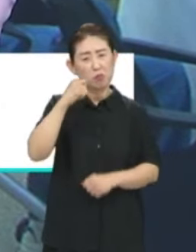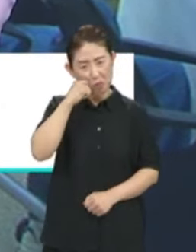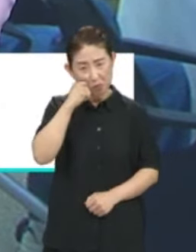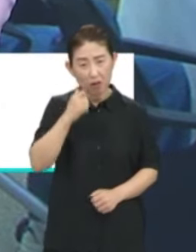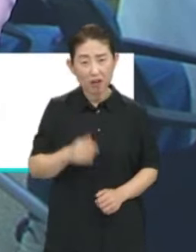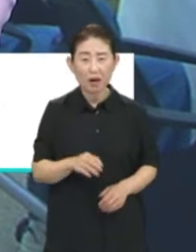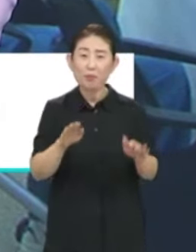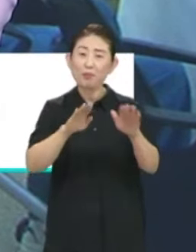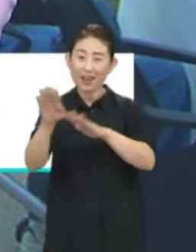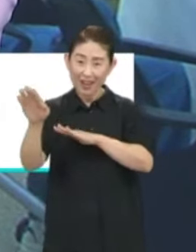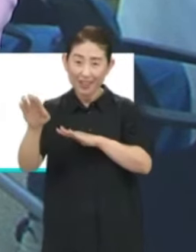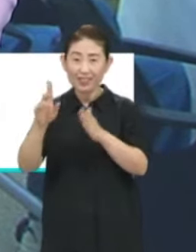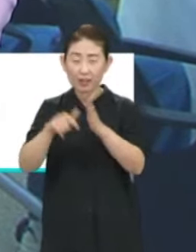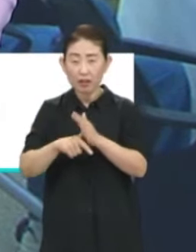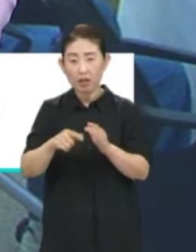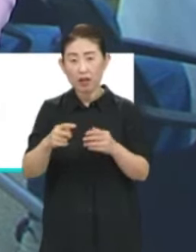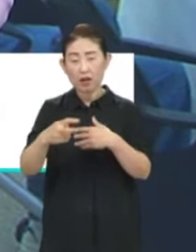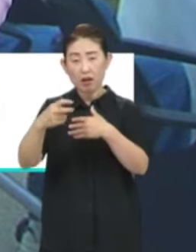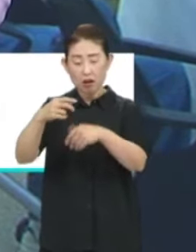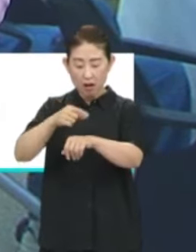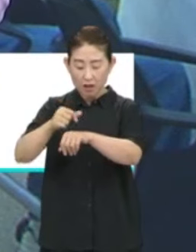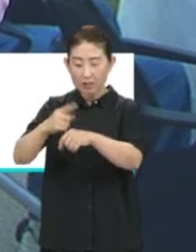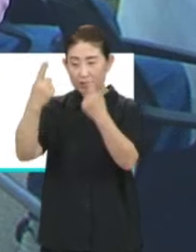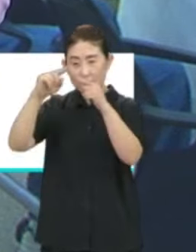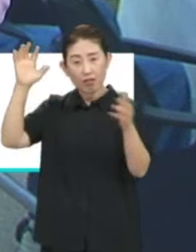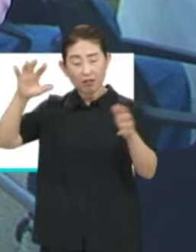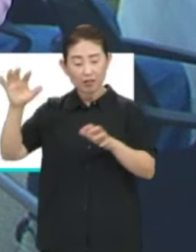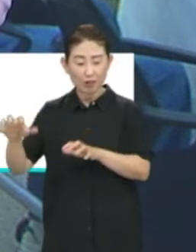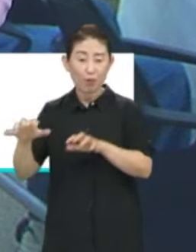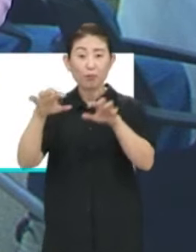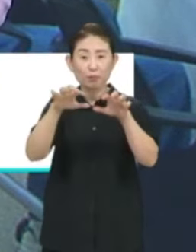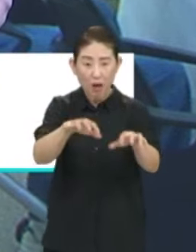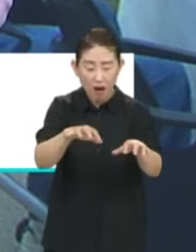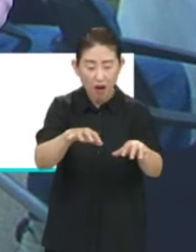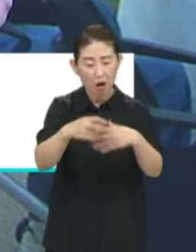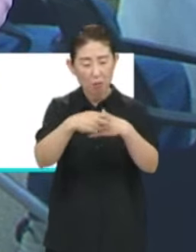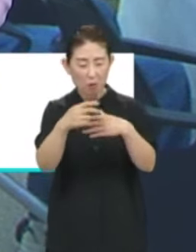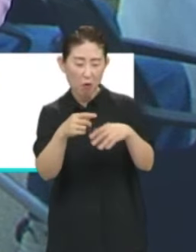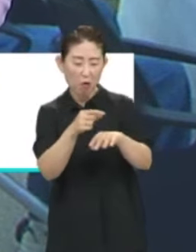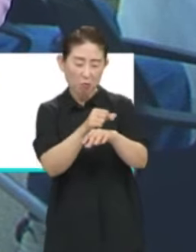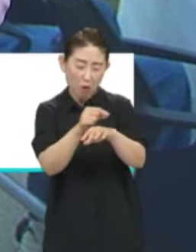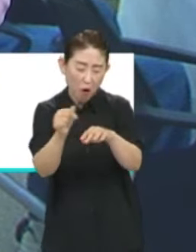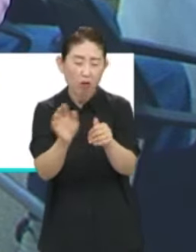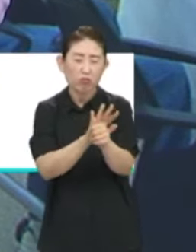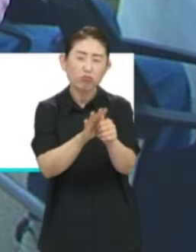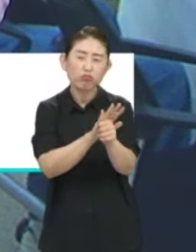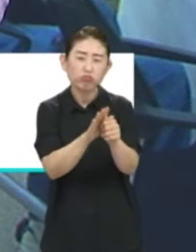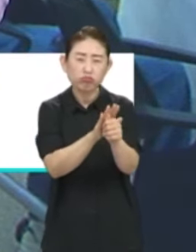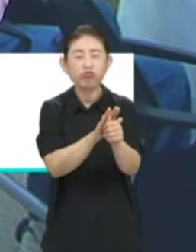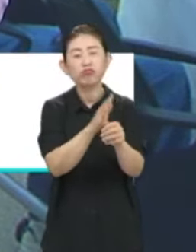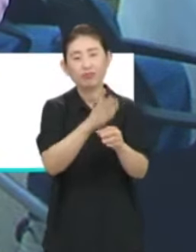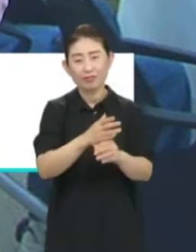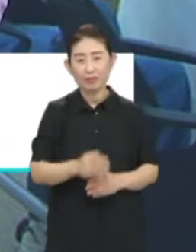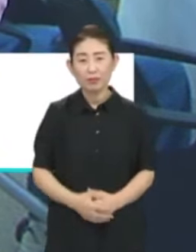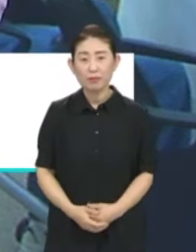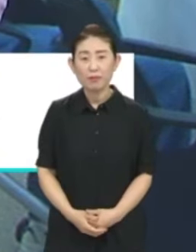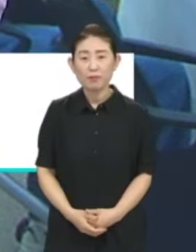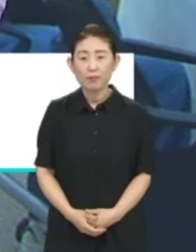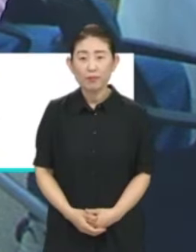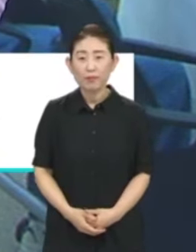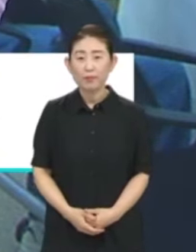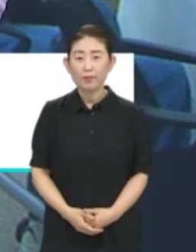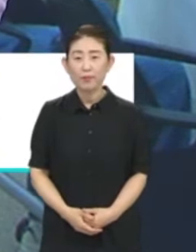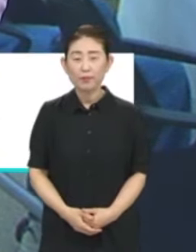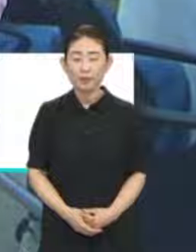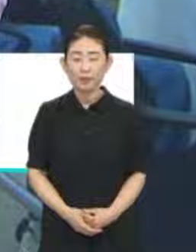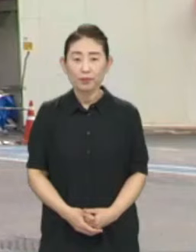방학을 맞은 한의대생들이 농촌 의료봉사에 나서 수준 높은 의료 서비스를 제공해 큰 호응을 얻었습니다. 이선학 기자가